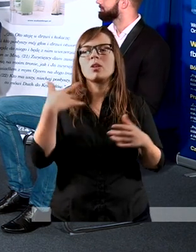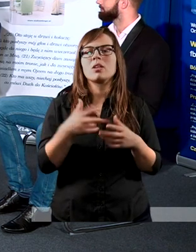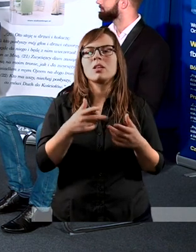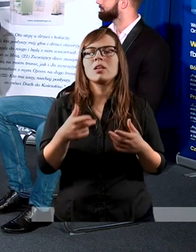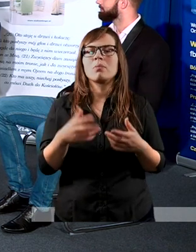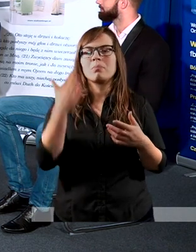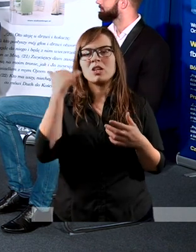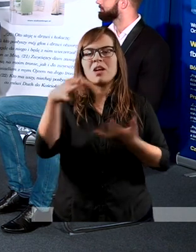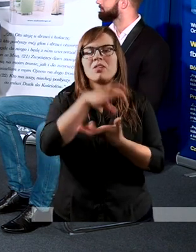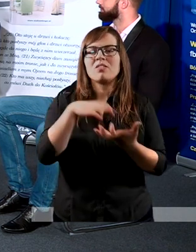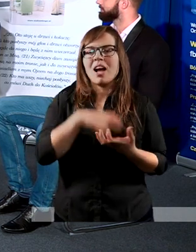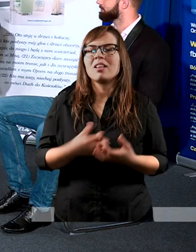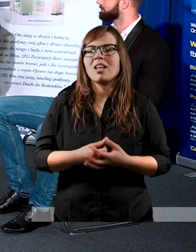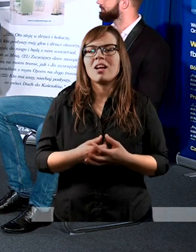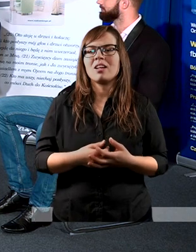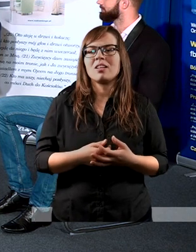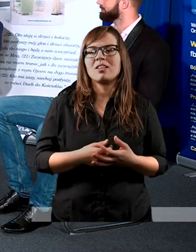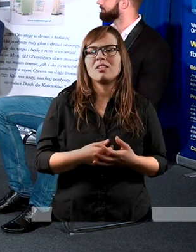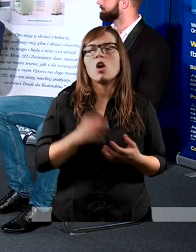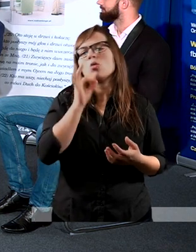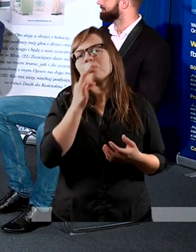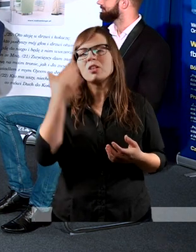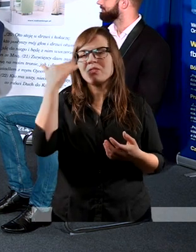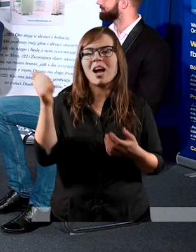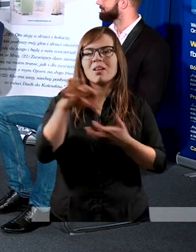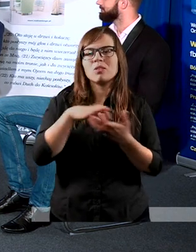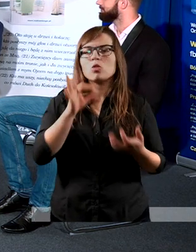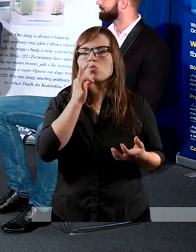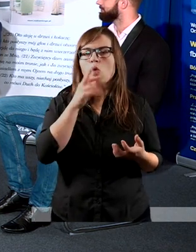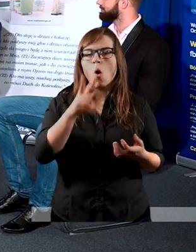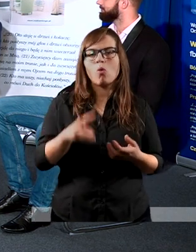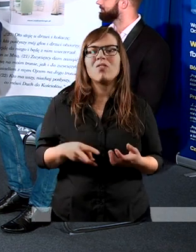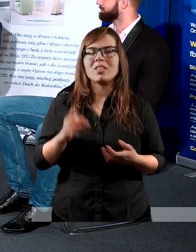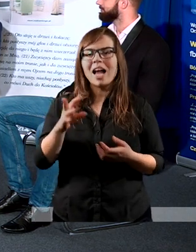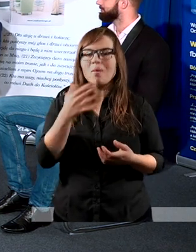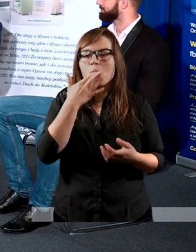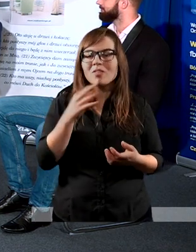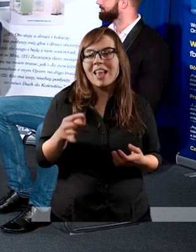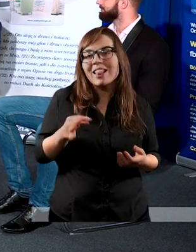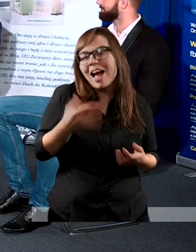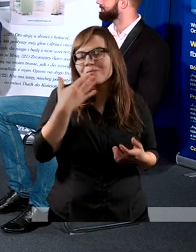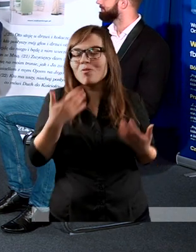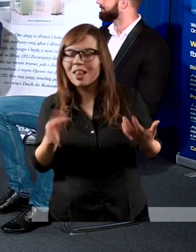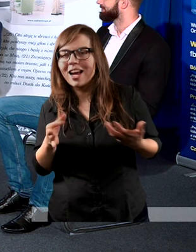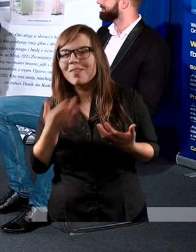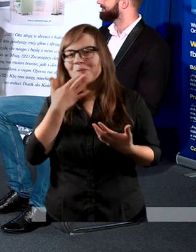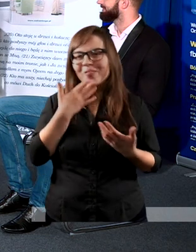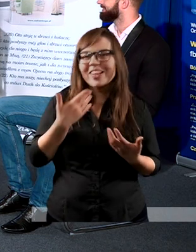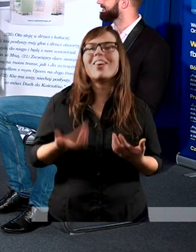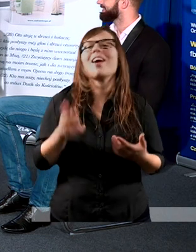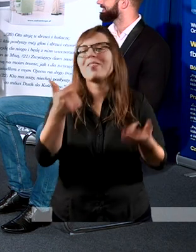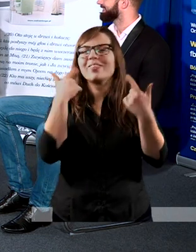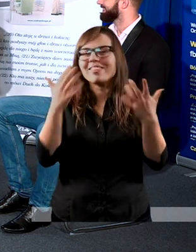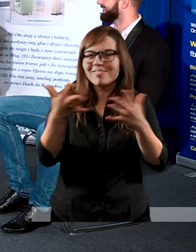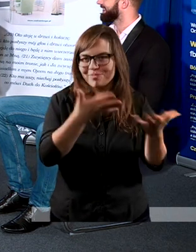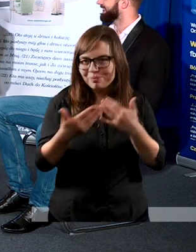Mistrza świata. Mistrza juniorów, tak. Juniorów. Mistrza świata juniorów. Tak, tak, mówiłem. Ale nie. Paręnaście minut temu.